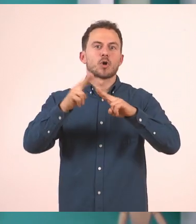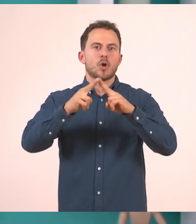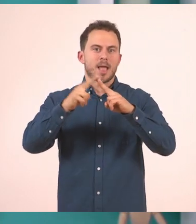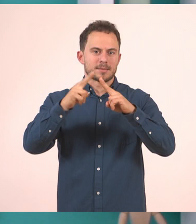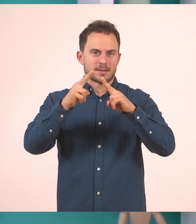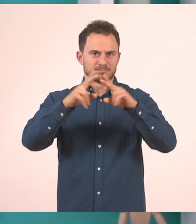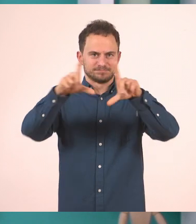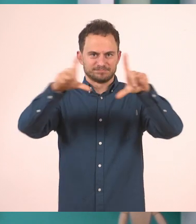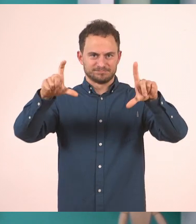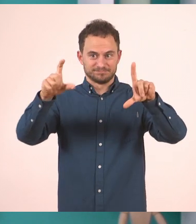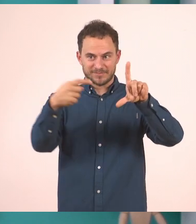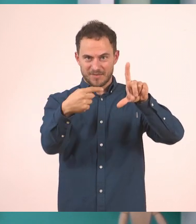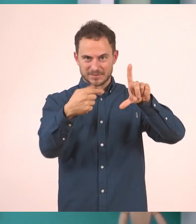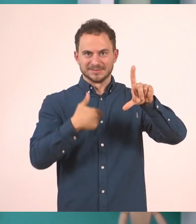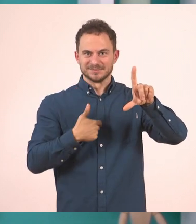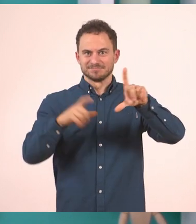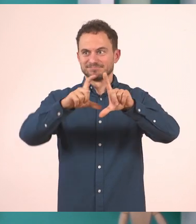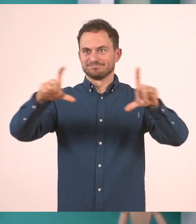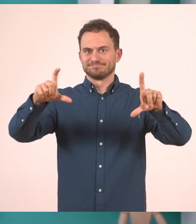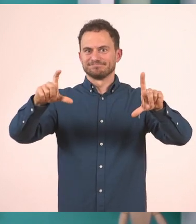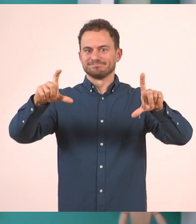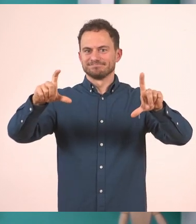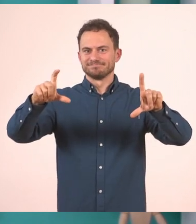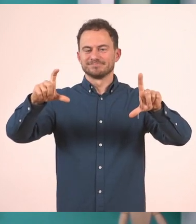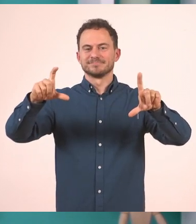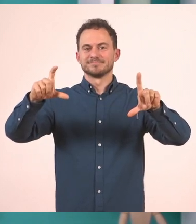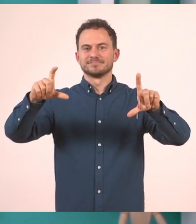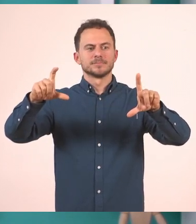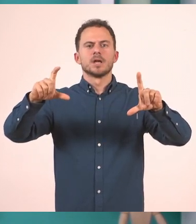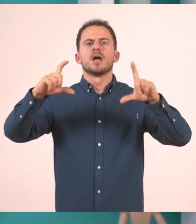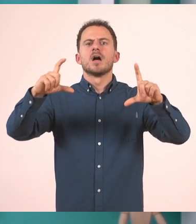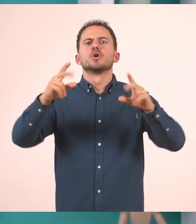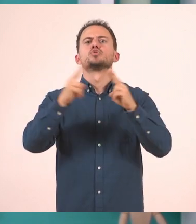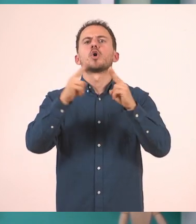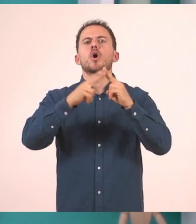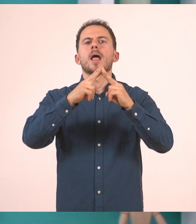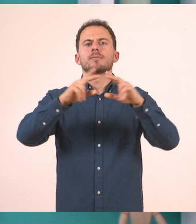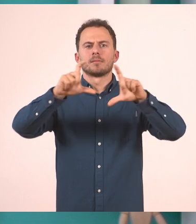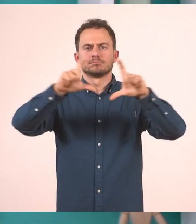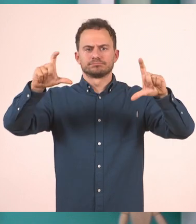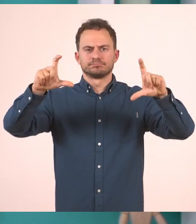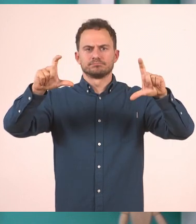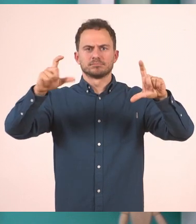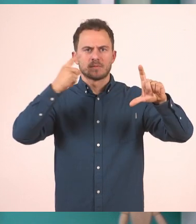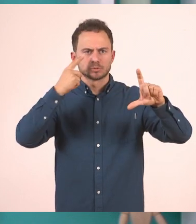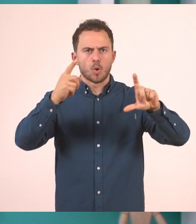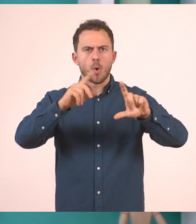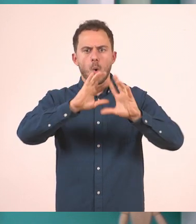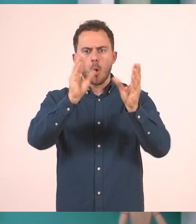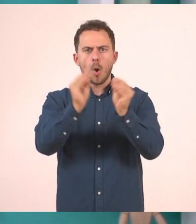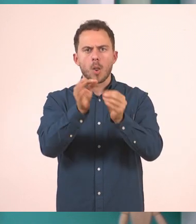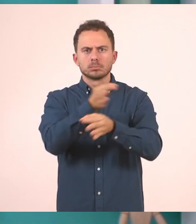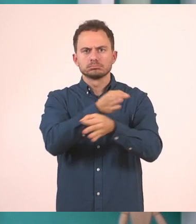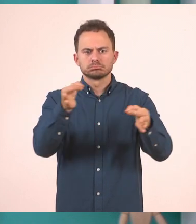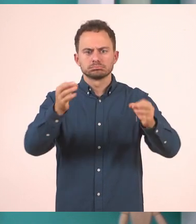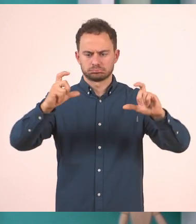εδώ. Το ολόκληρό μας τώρα εδώ είναι η σοκολάτα. Βλέπετε, μία ολόκληρη